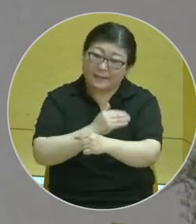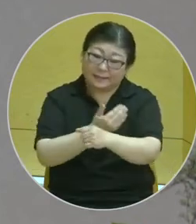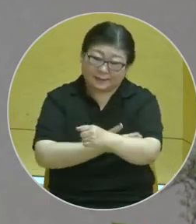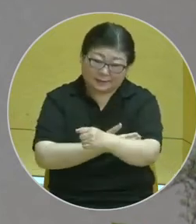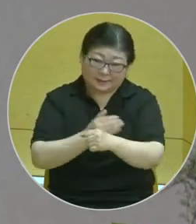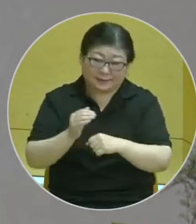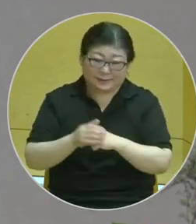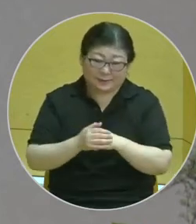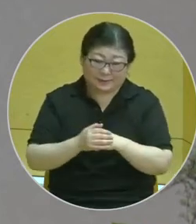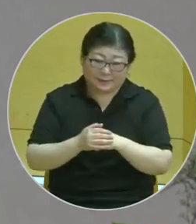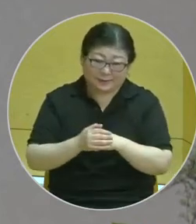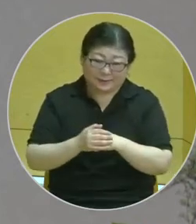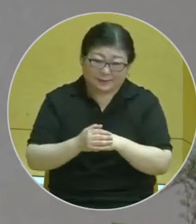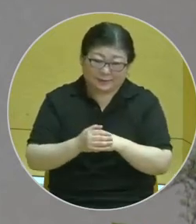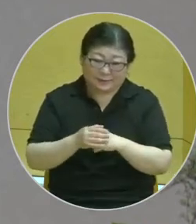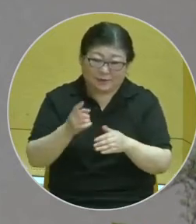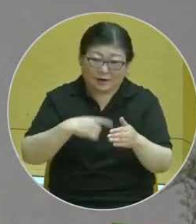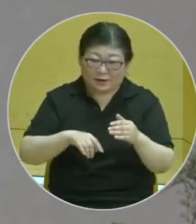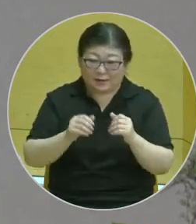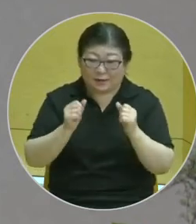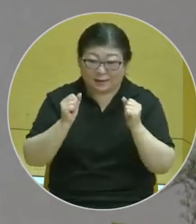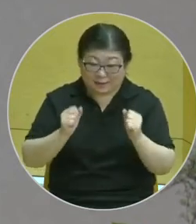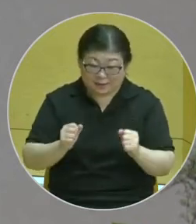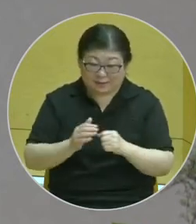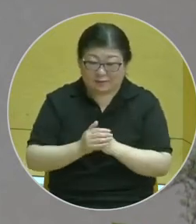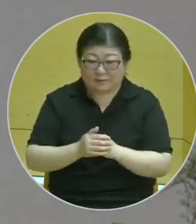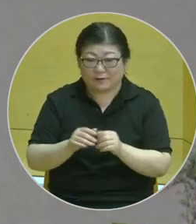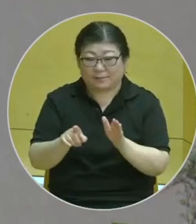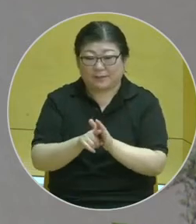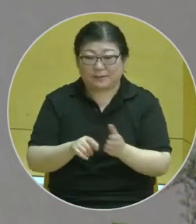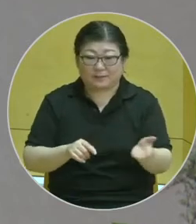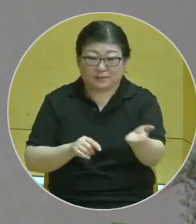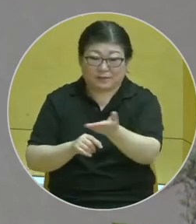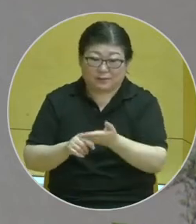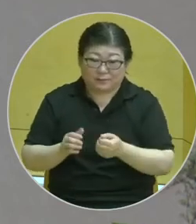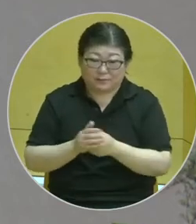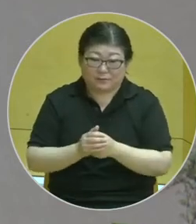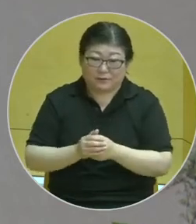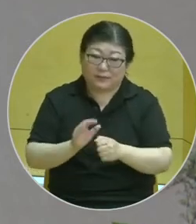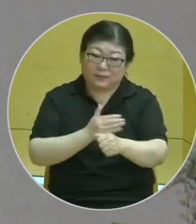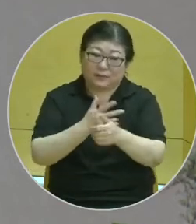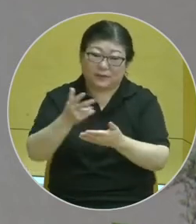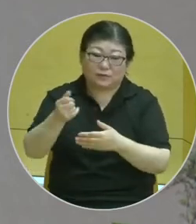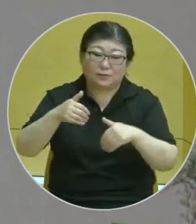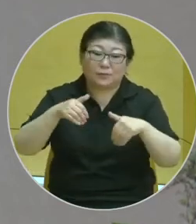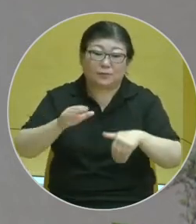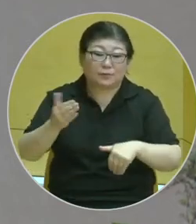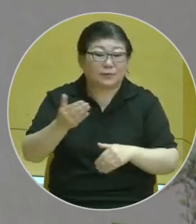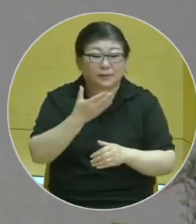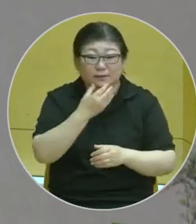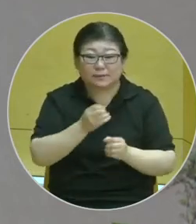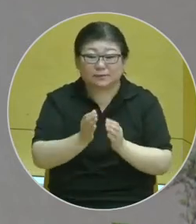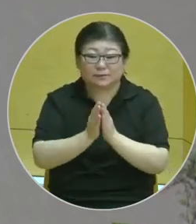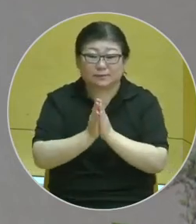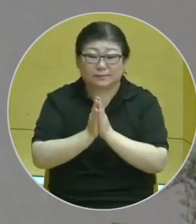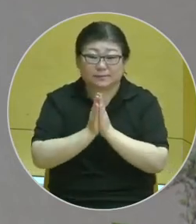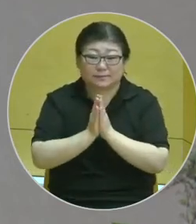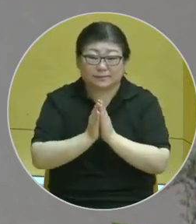그리스도인이 될 수 있다는 것을 여러분 믿으시는 그런 능력의 주님의 종들이 되시기를 주의 이름으로 축원합니다